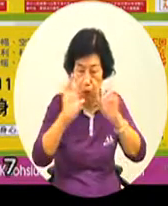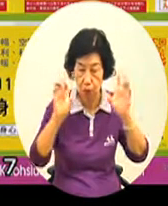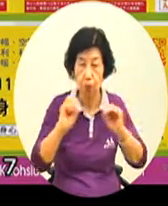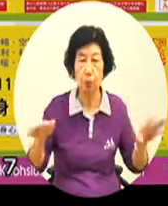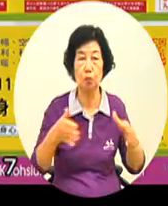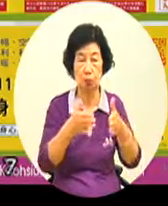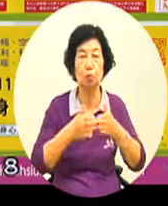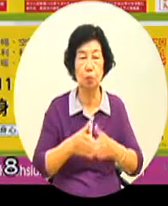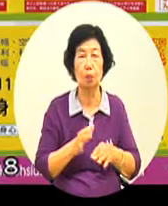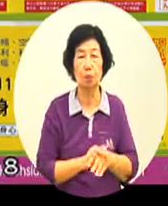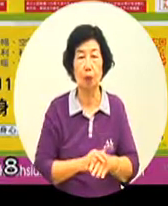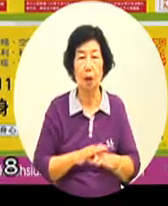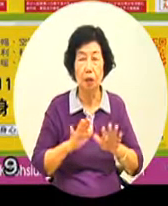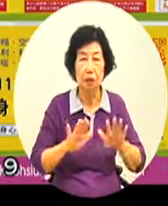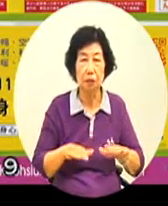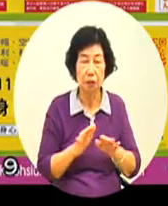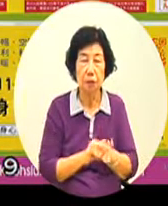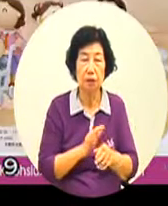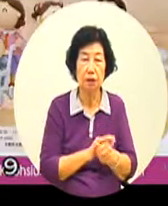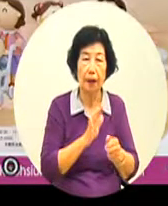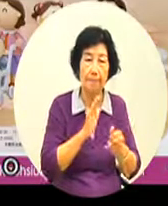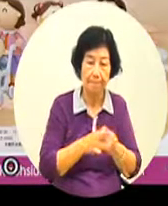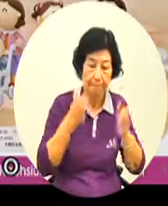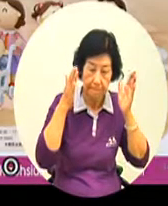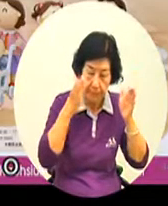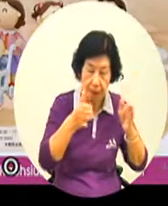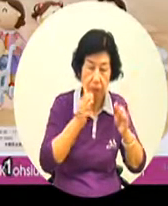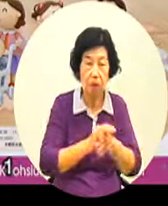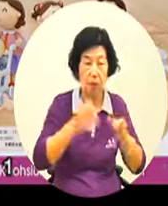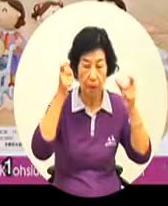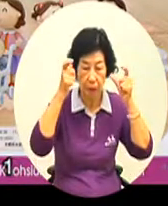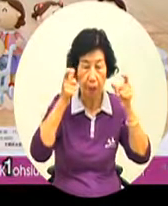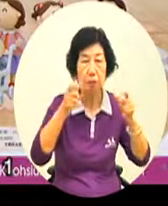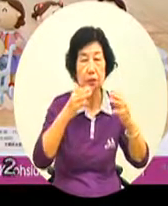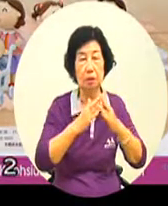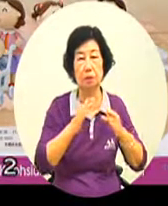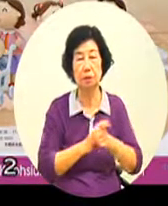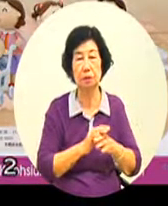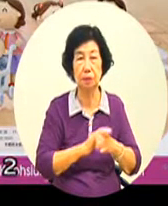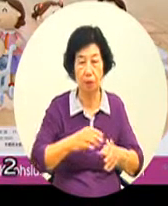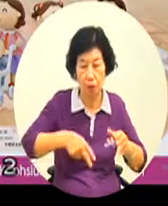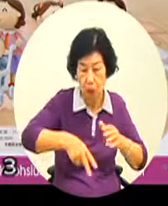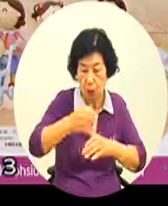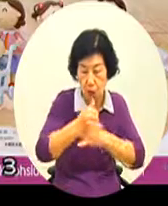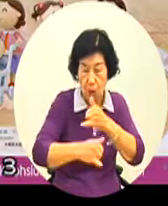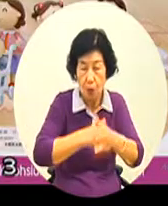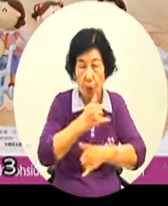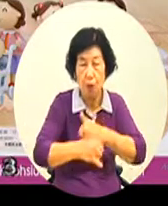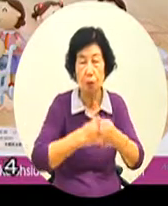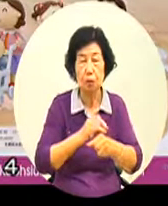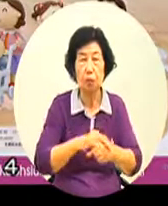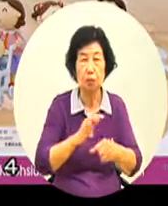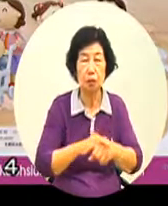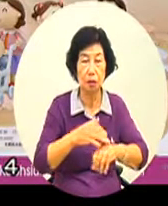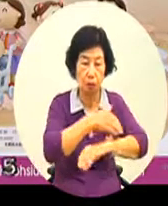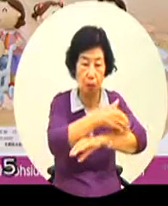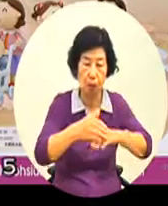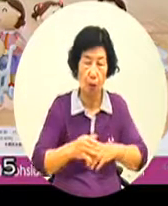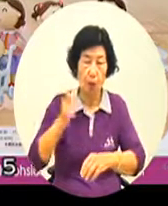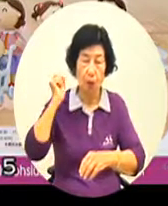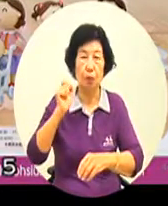在面对幅员广阔的高雄市，我们怎么样用行动式的服务来提供偏乡所需要的一